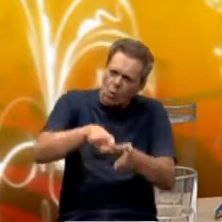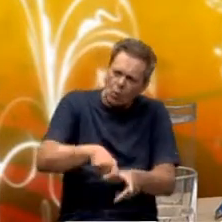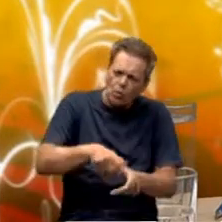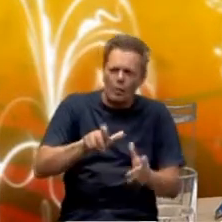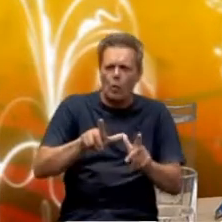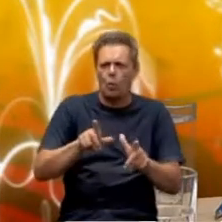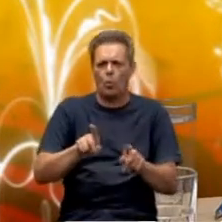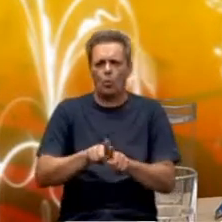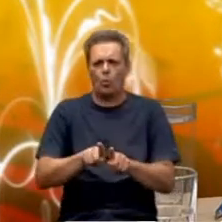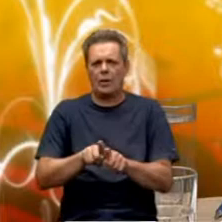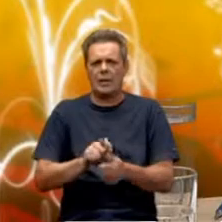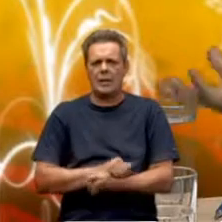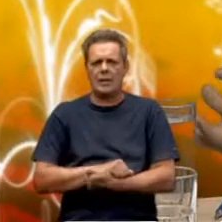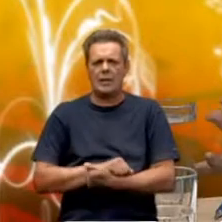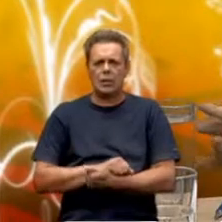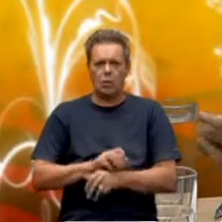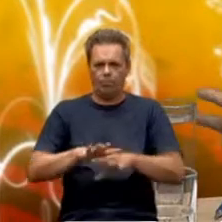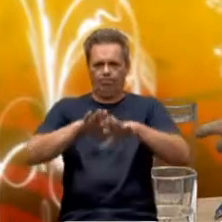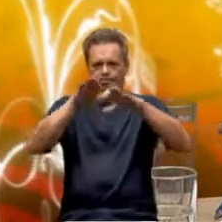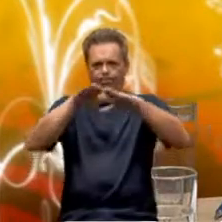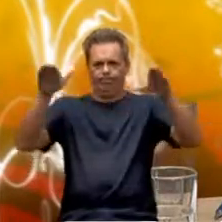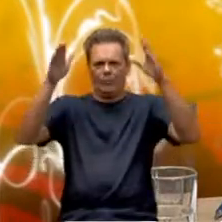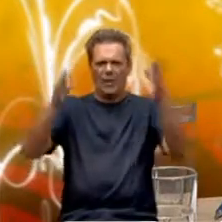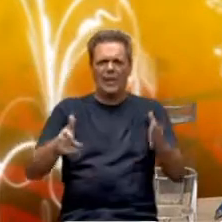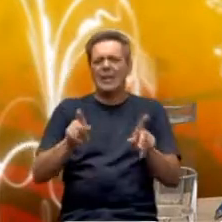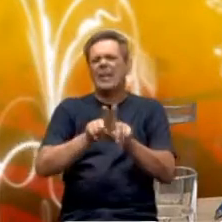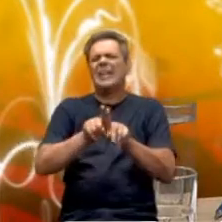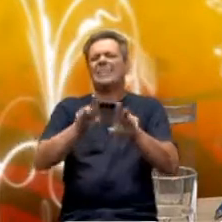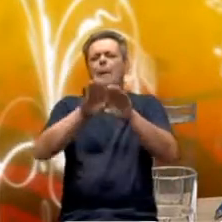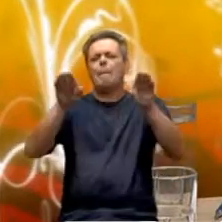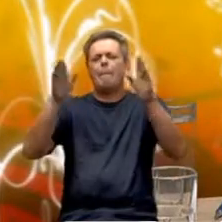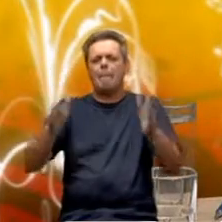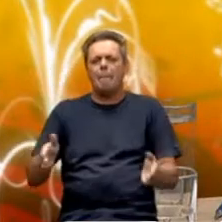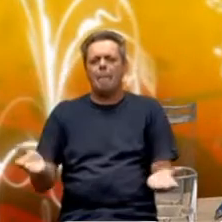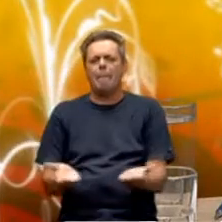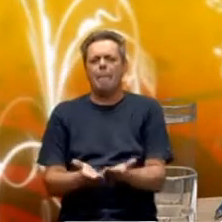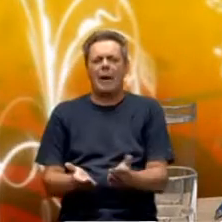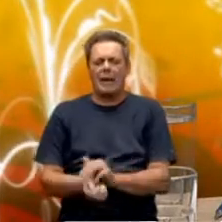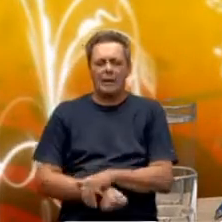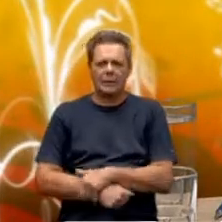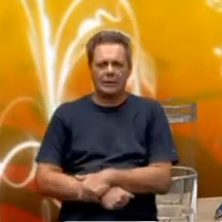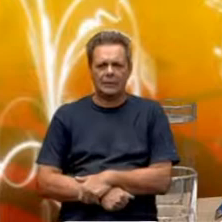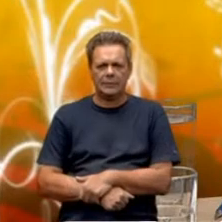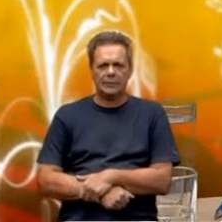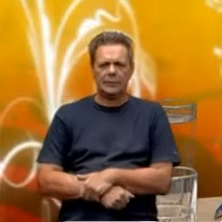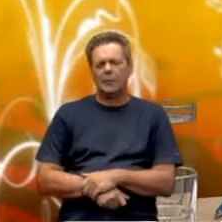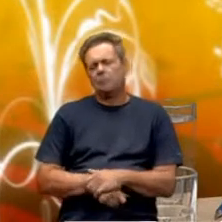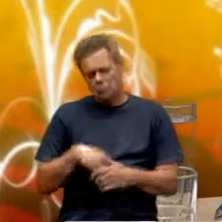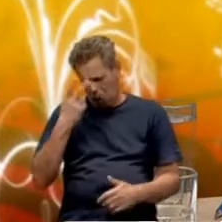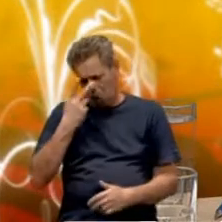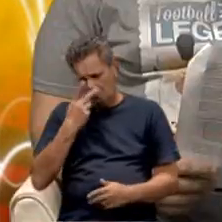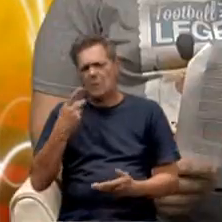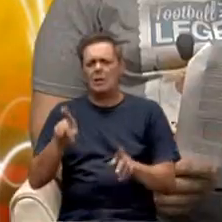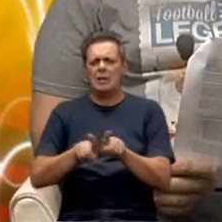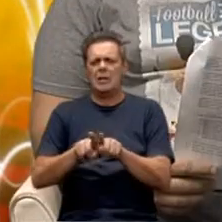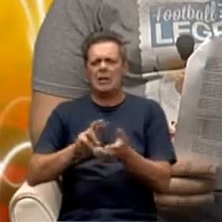u isto patnike, ajmo ih nazvat tako, isto patnike? Pa, isti problem imamo, jel da?